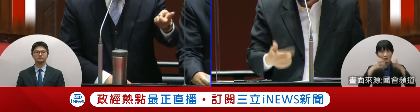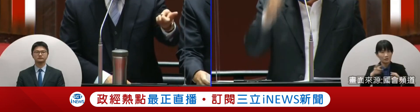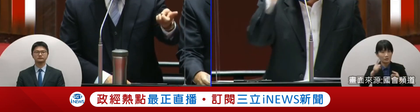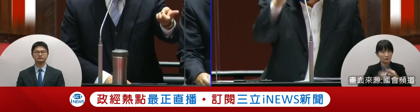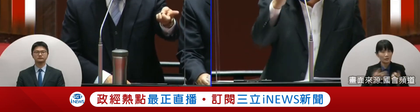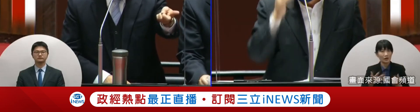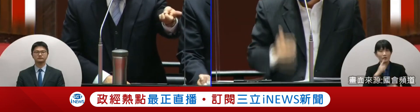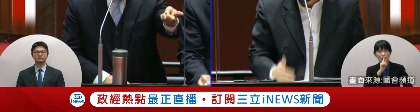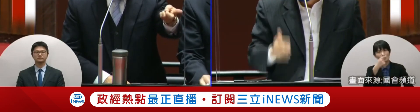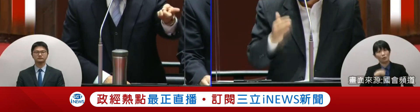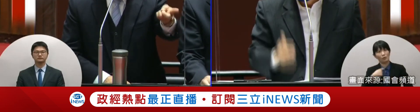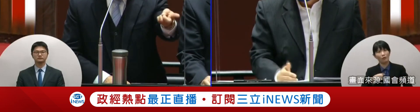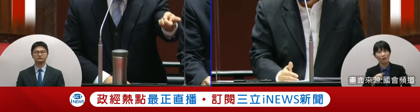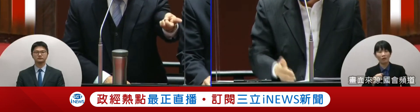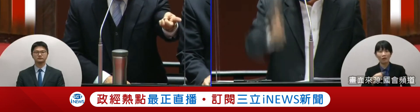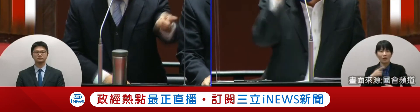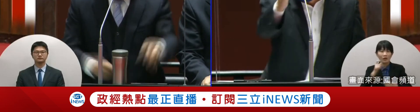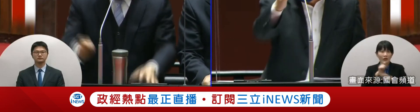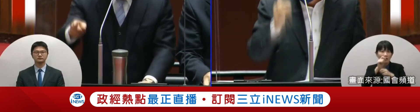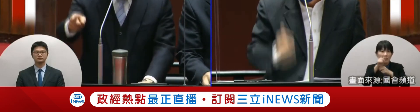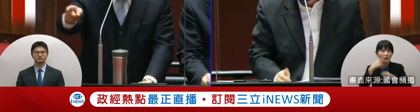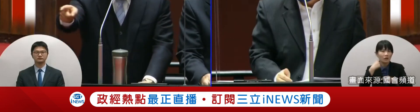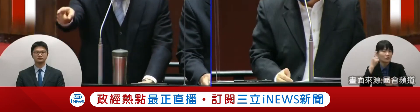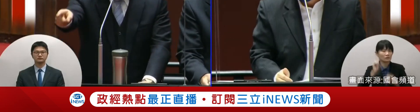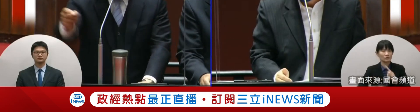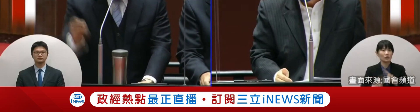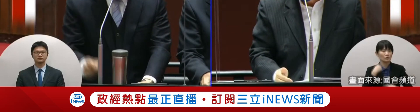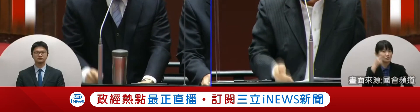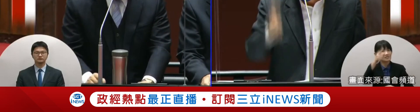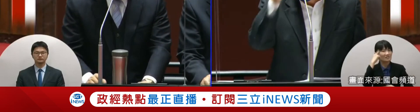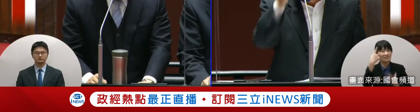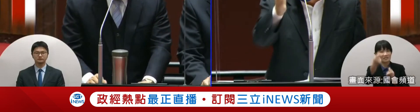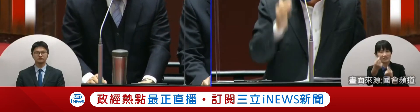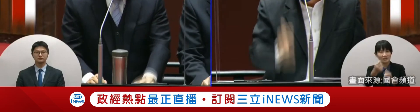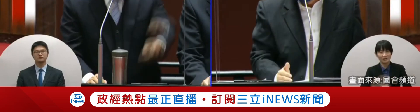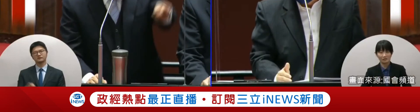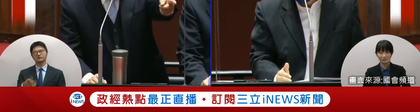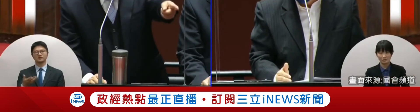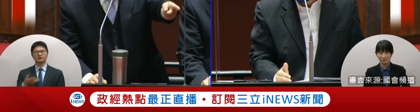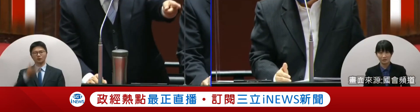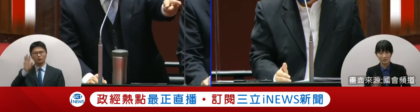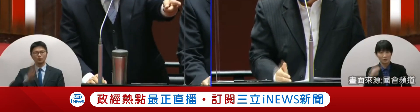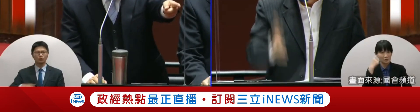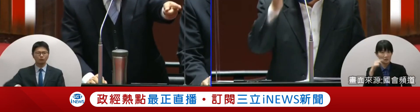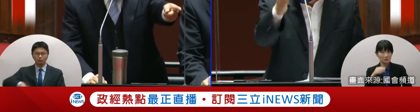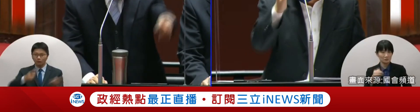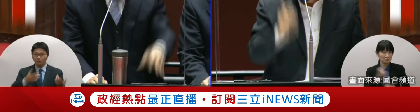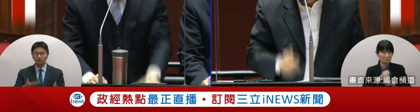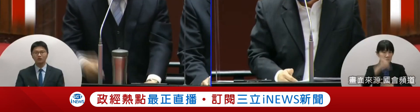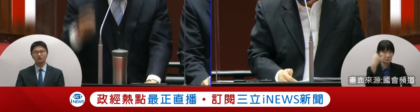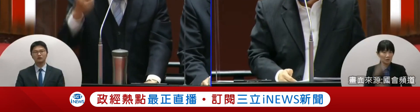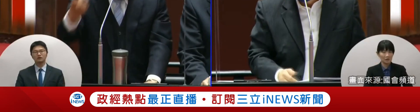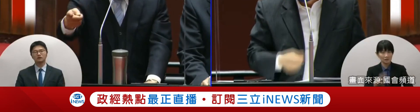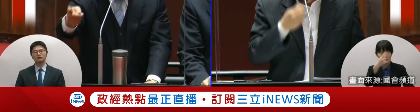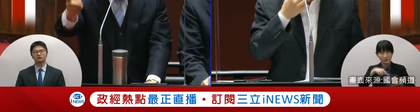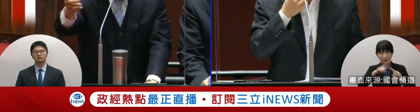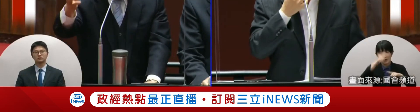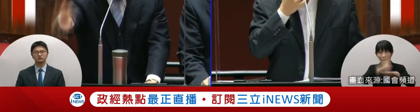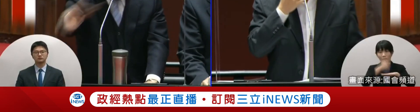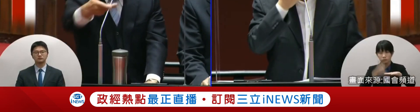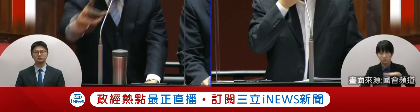吵死了，你不回答我问你说你吵死了，我也觉得你很吵死啊，一点能力都没有，你本来就应该要下台